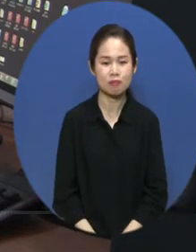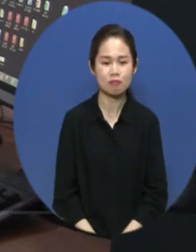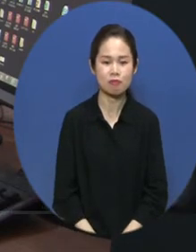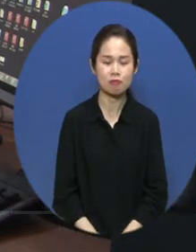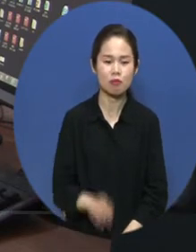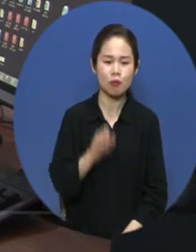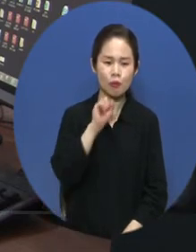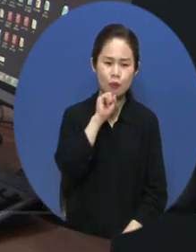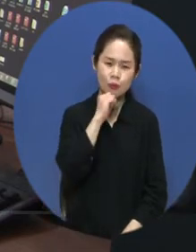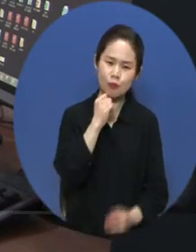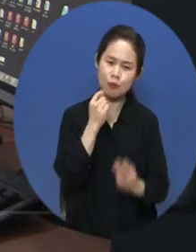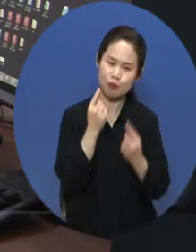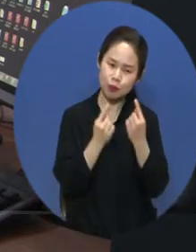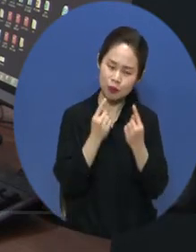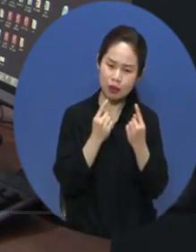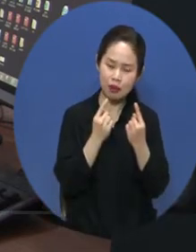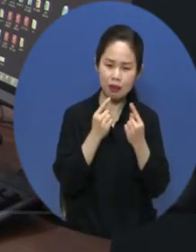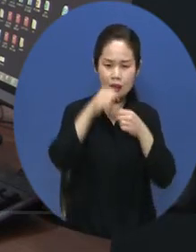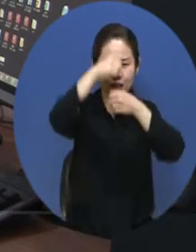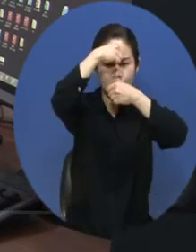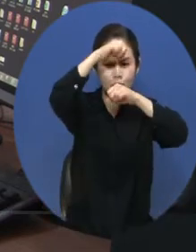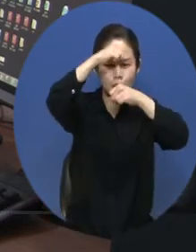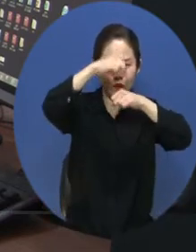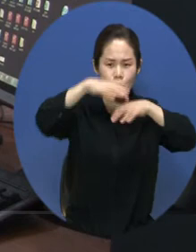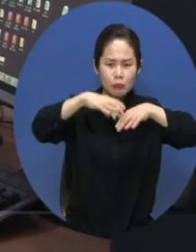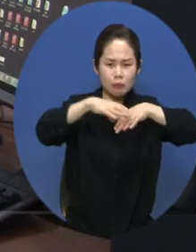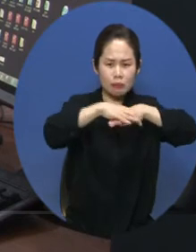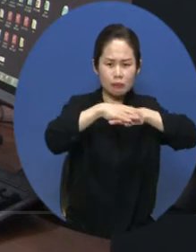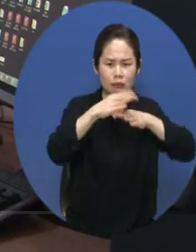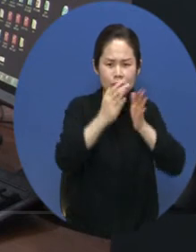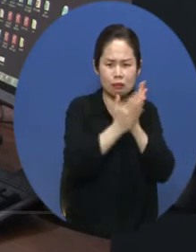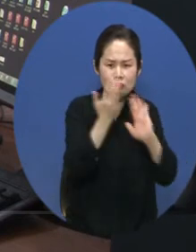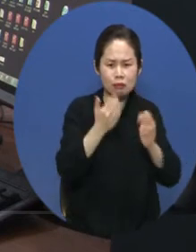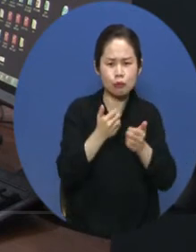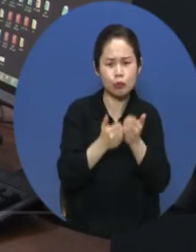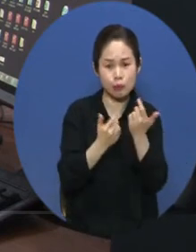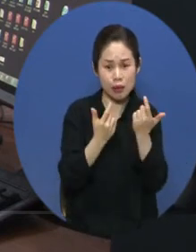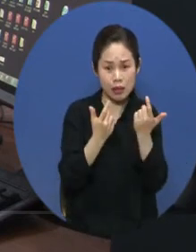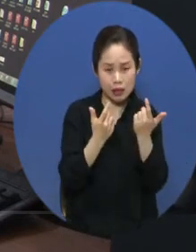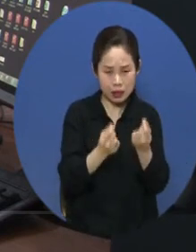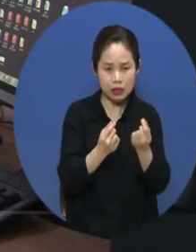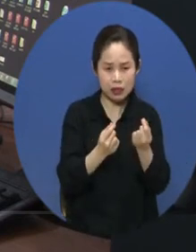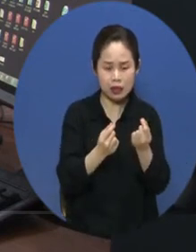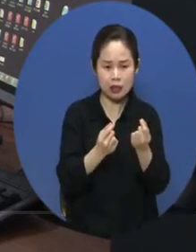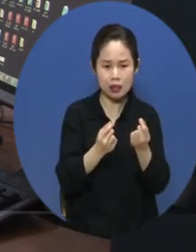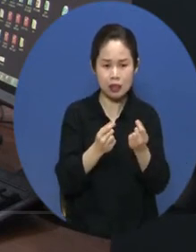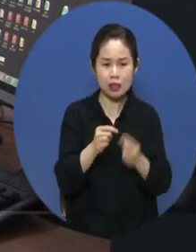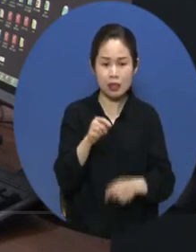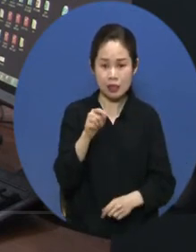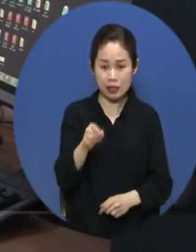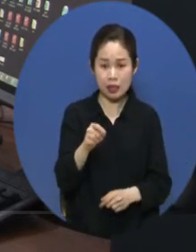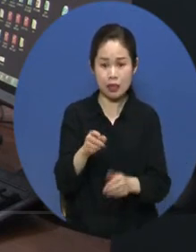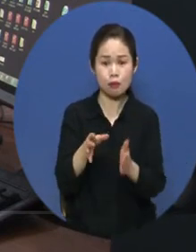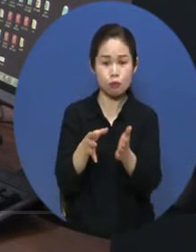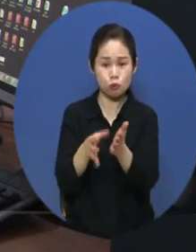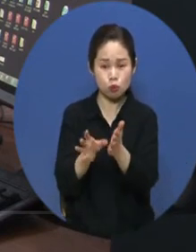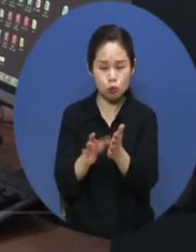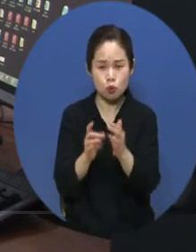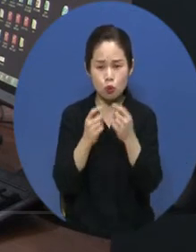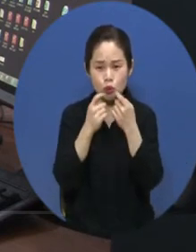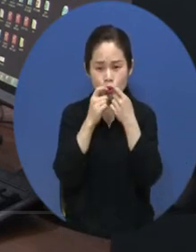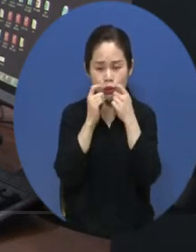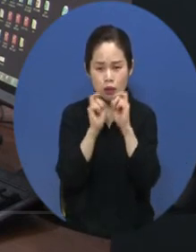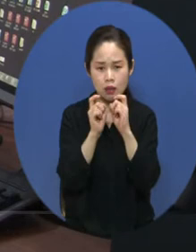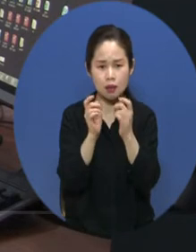어려운 점보다도 신발도 5mm가 다르면 불편하듯이 맞춤 보조기구라 고객들의 개개인에